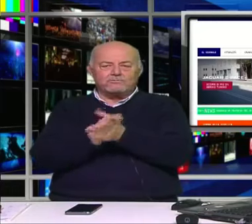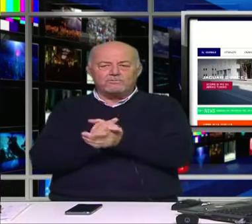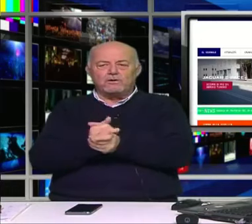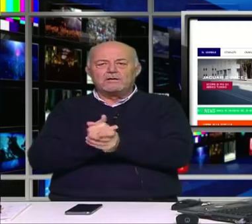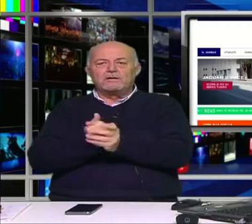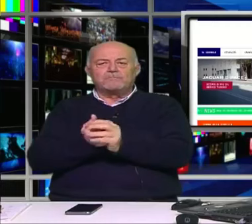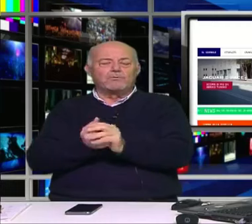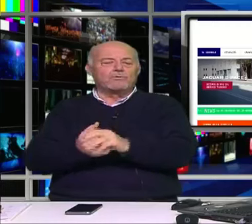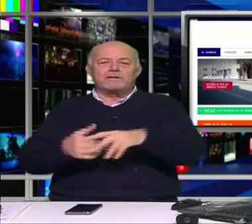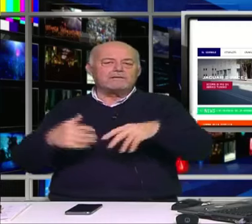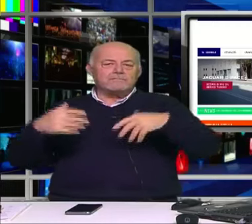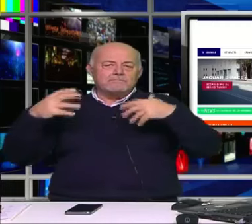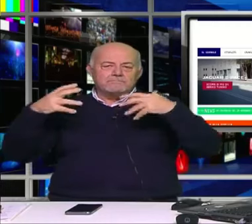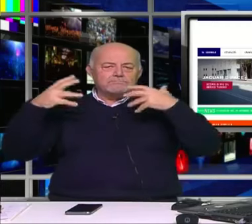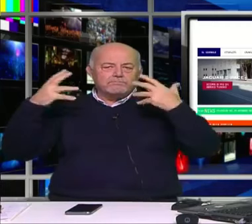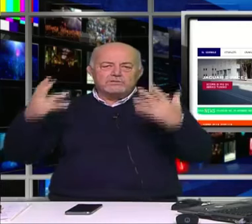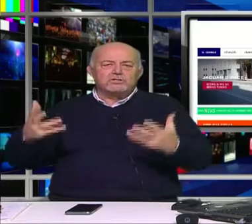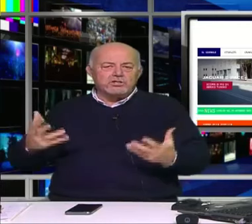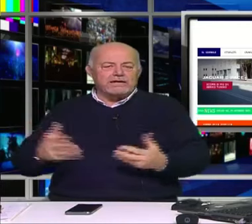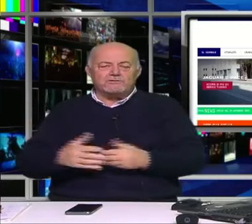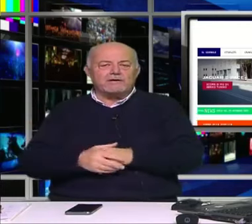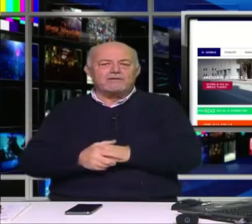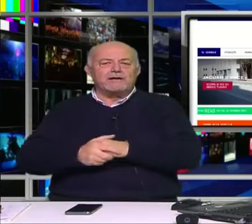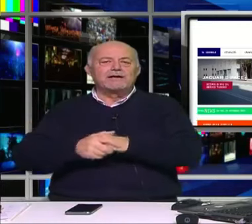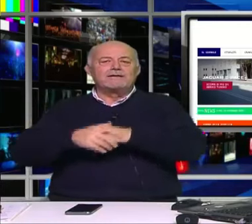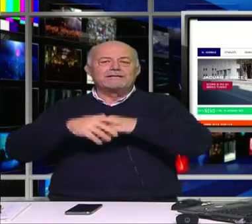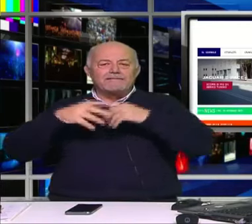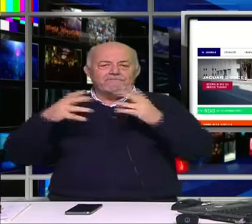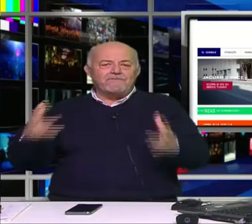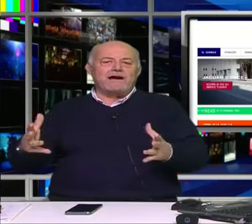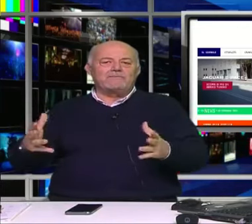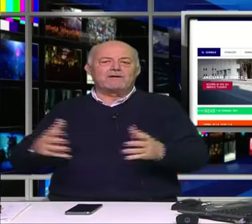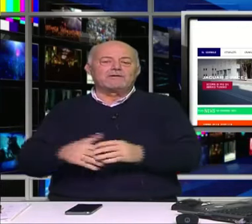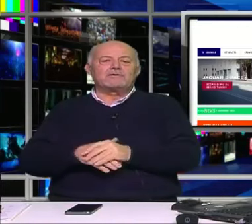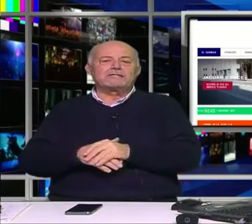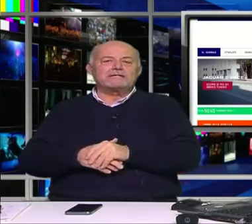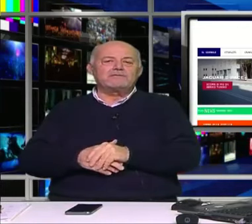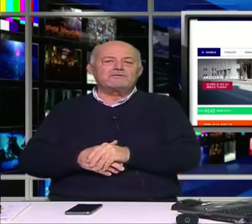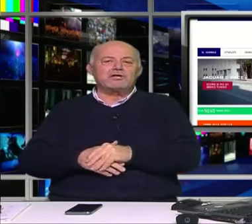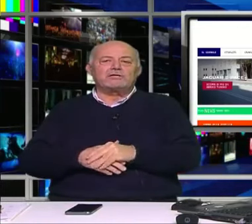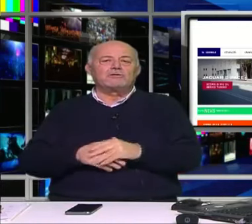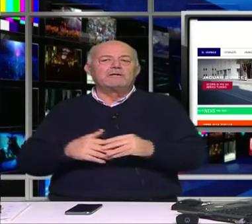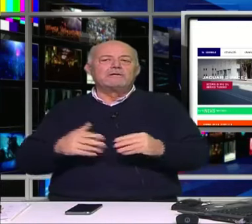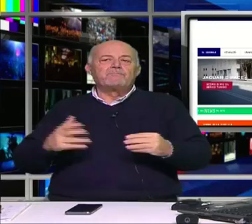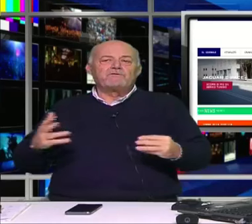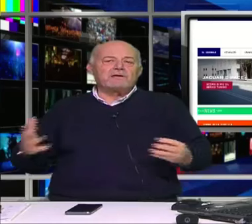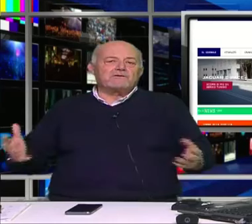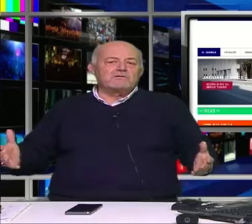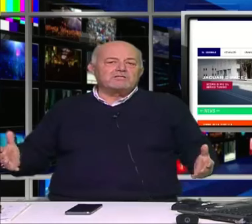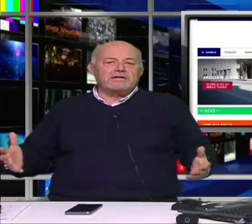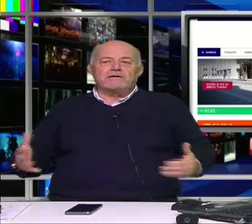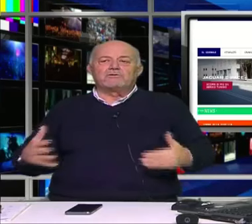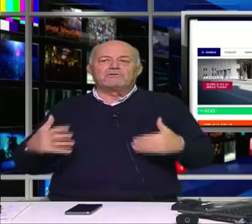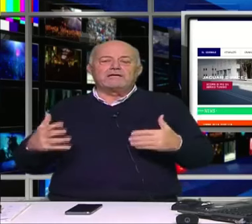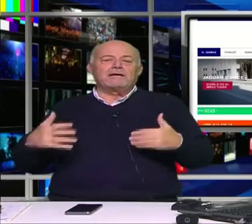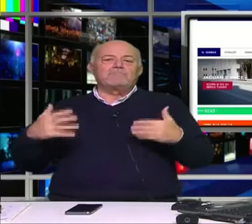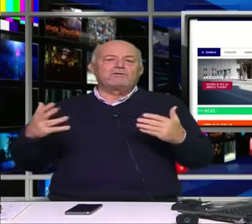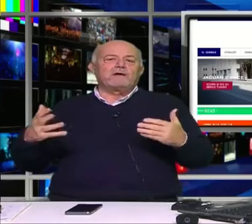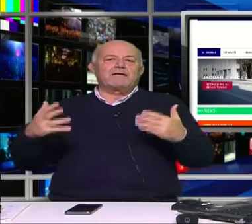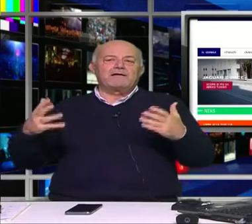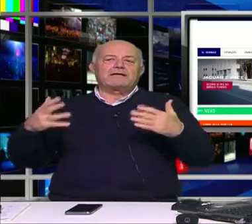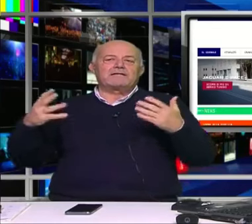senza dubbio, pur dicendo che è una infamia quello che stanno facendo, vi consiglio